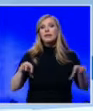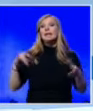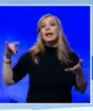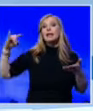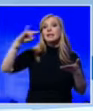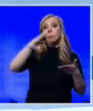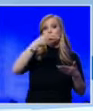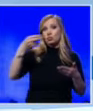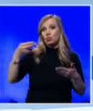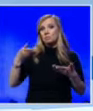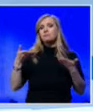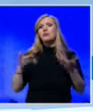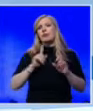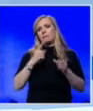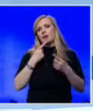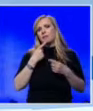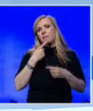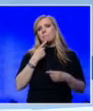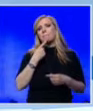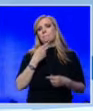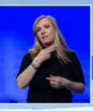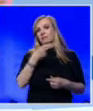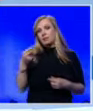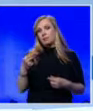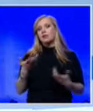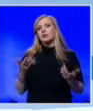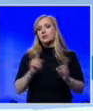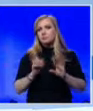които тези, няма да казвам името на фирмата, все още,